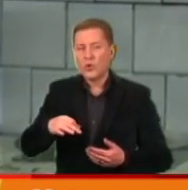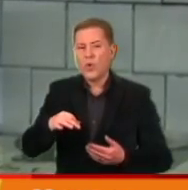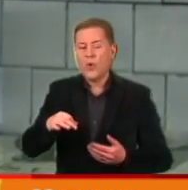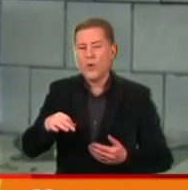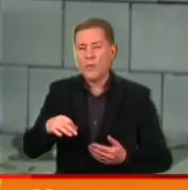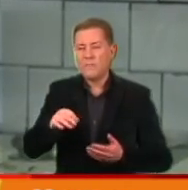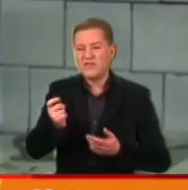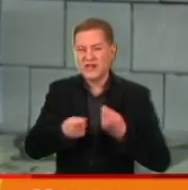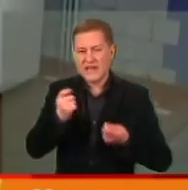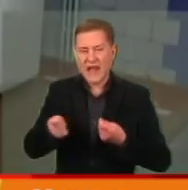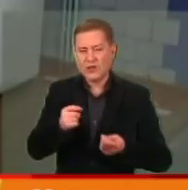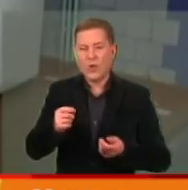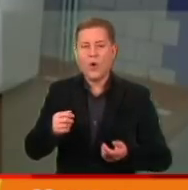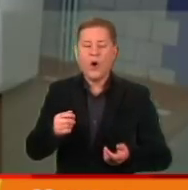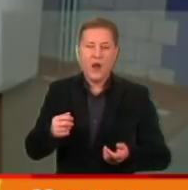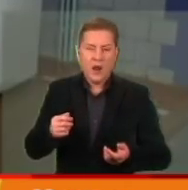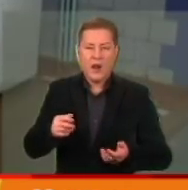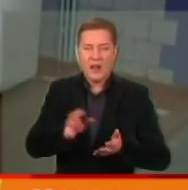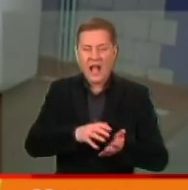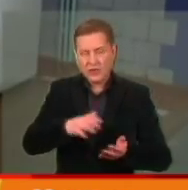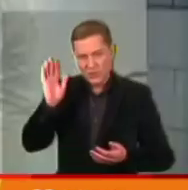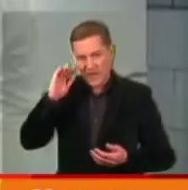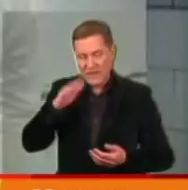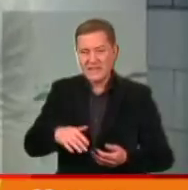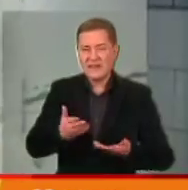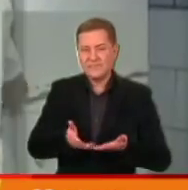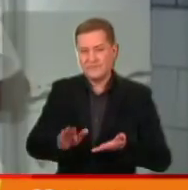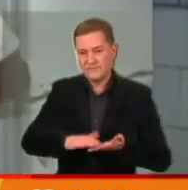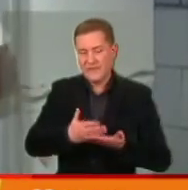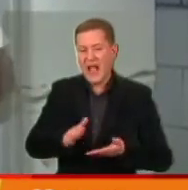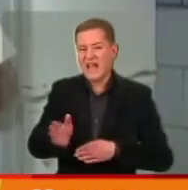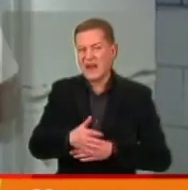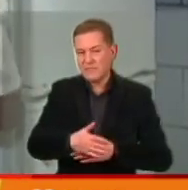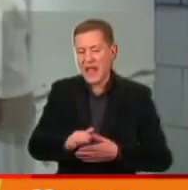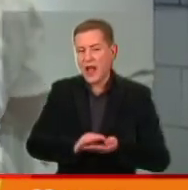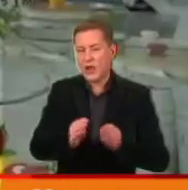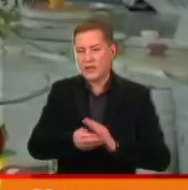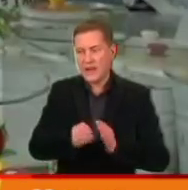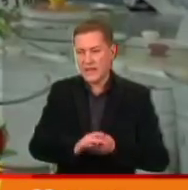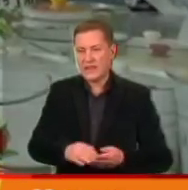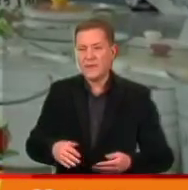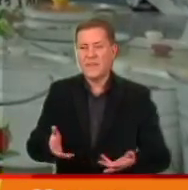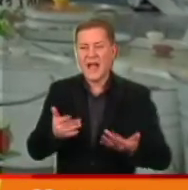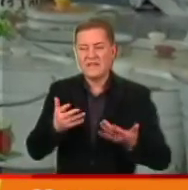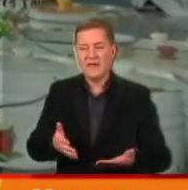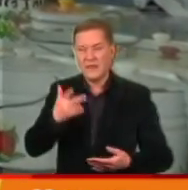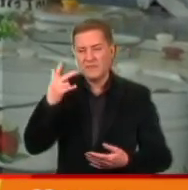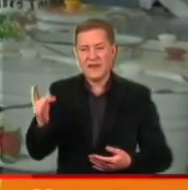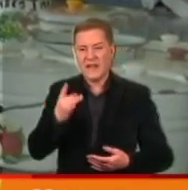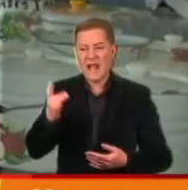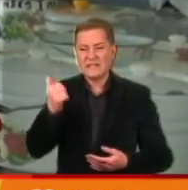обід смажили рибні котлети. Тим, що бодай із рибою перебоїв немає, кухарі тішаться. Отварюємо 3 рази в